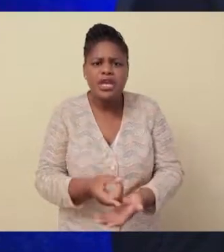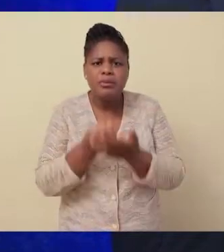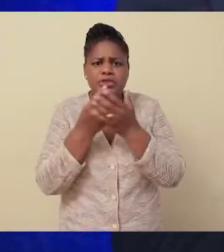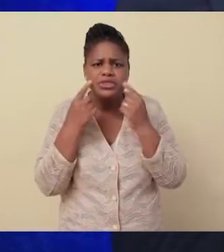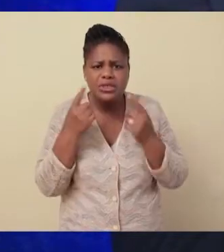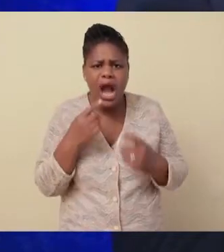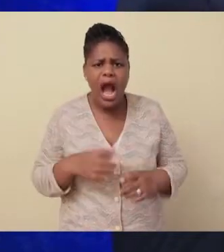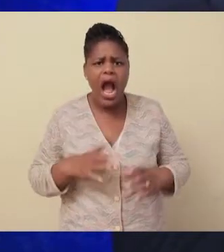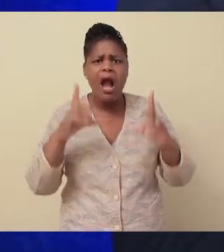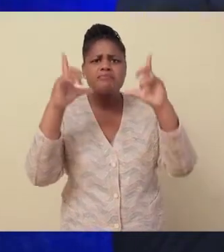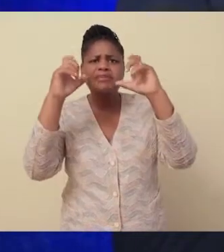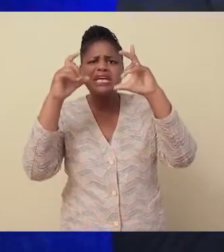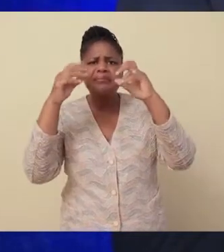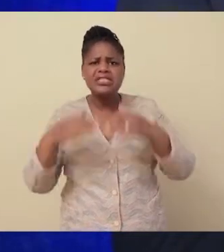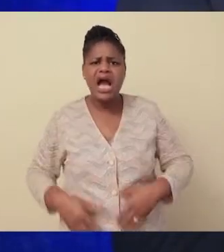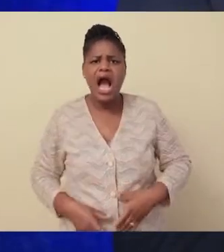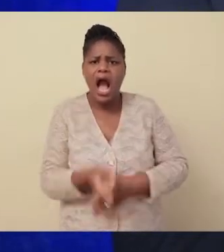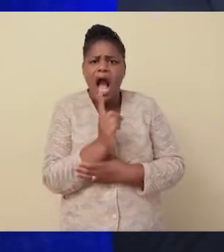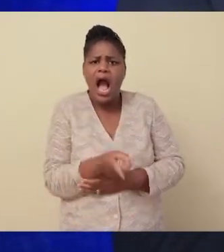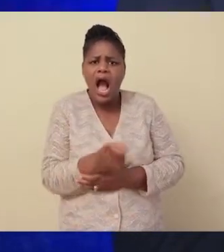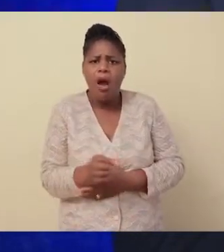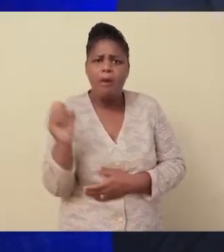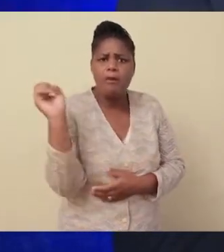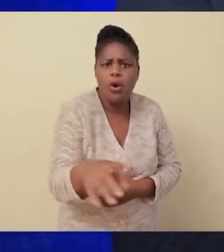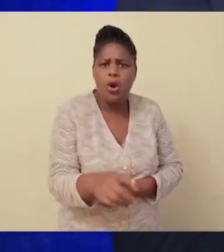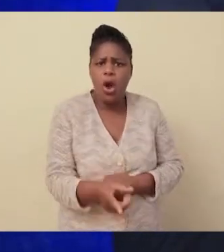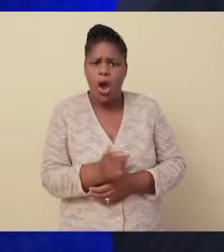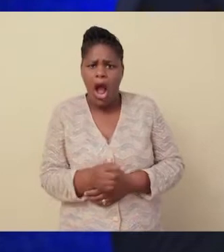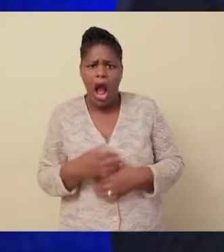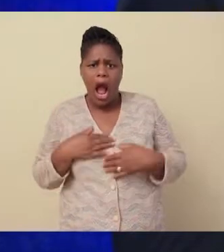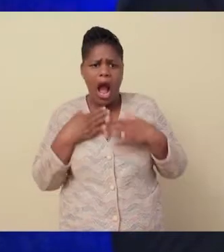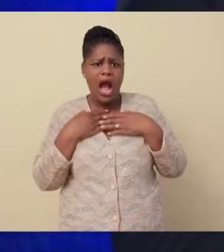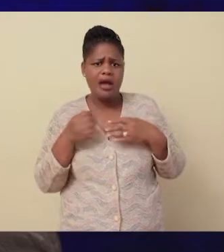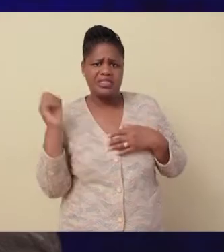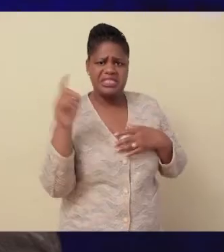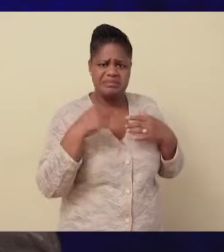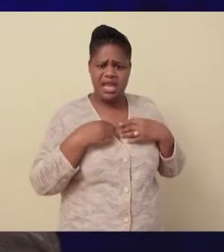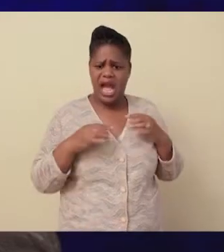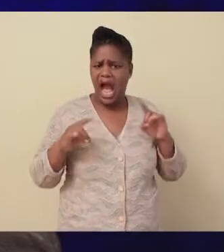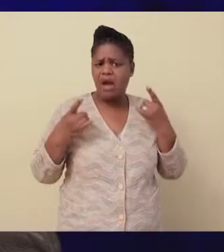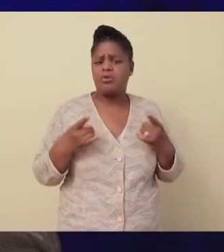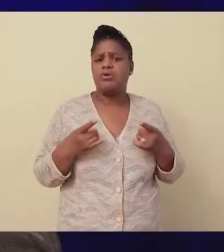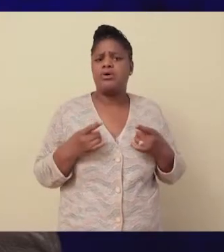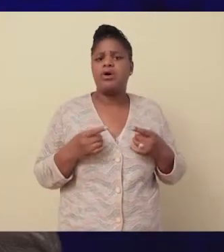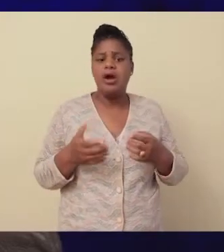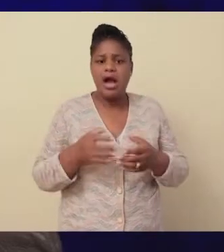ona maprivate pansi emurume mufoni make atumirwa ko zvaita sei vangu nditumira abatwa